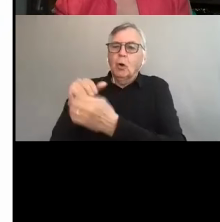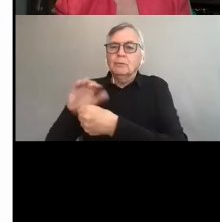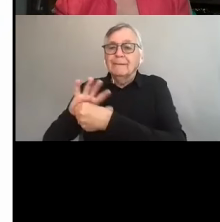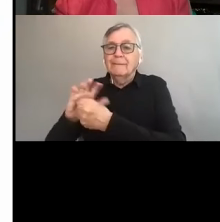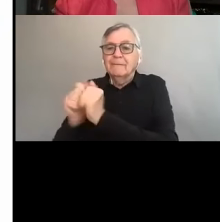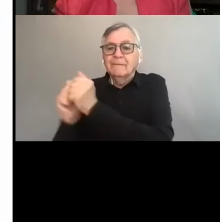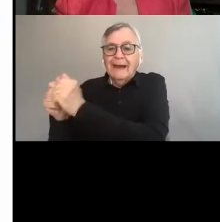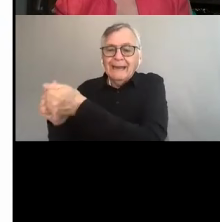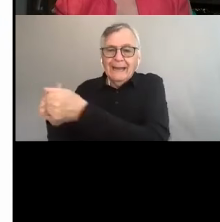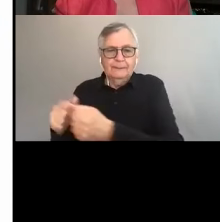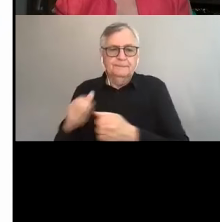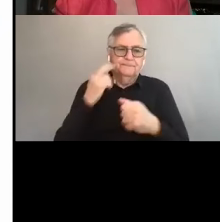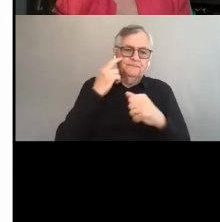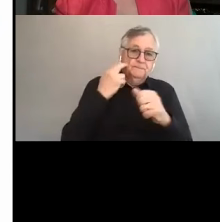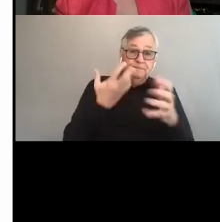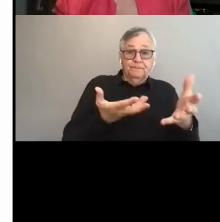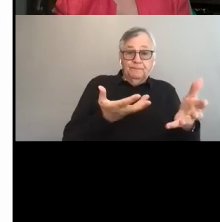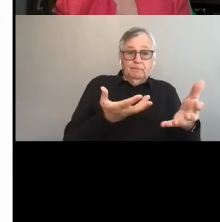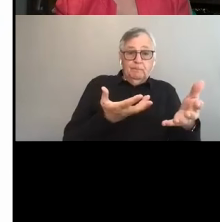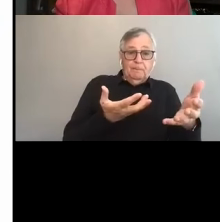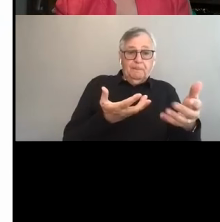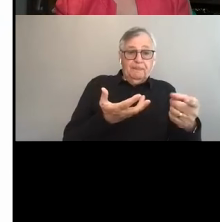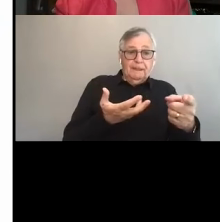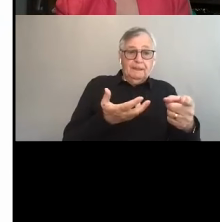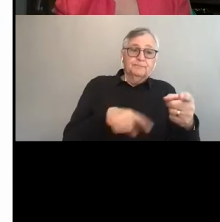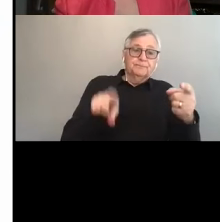mises à jour très récentes là, de CCO,